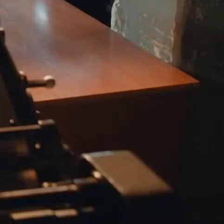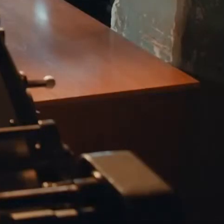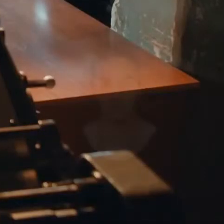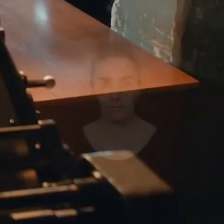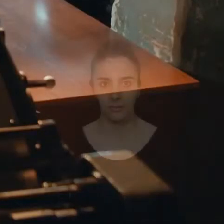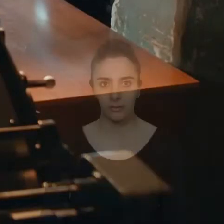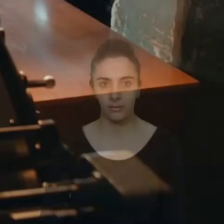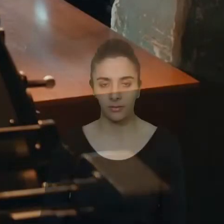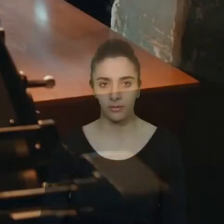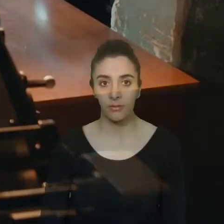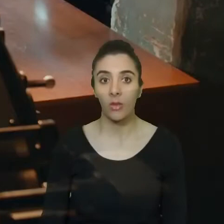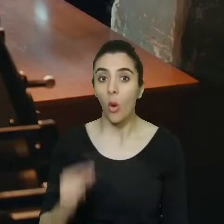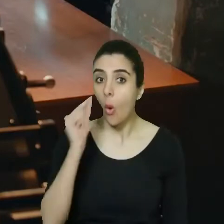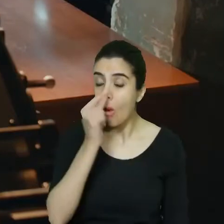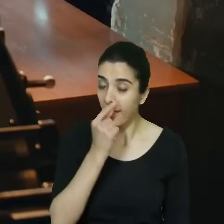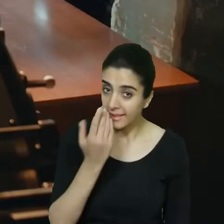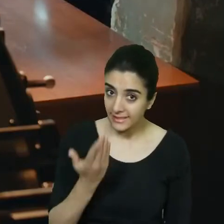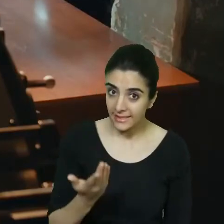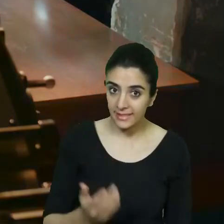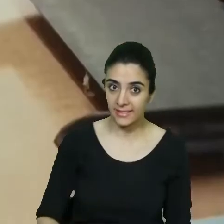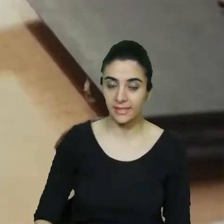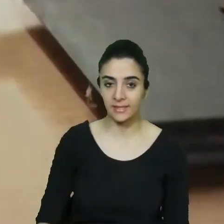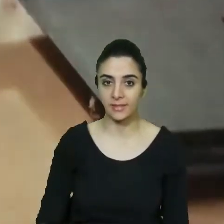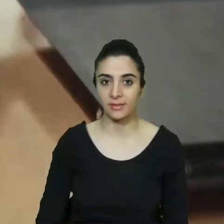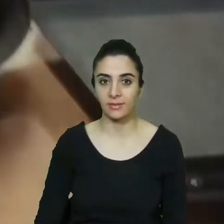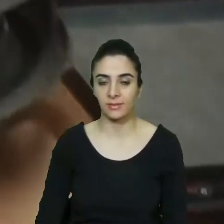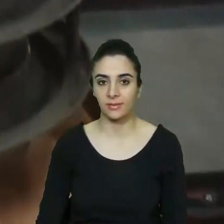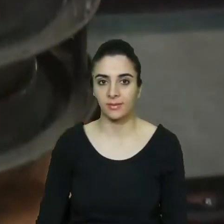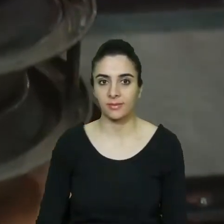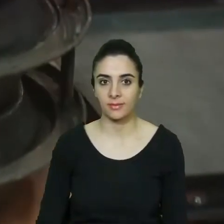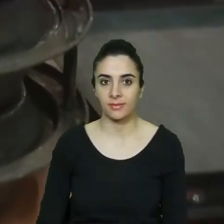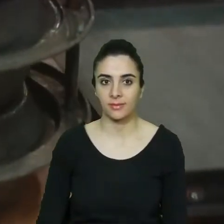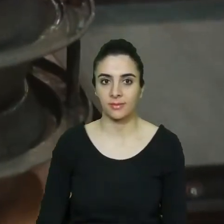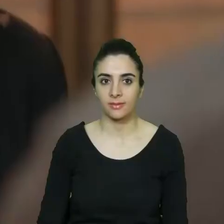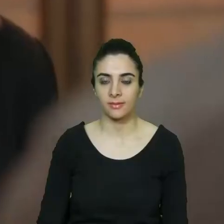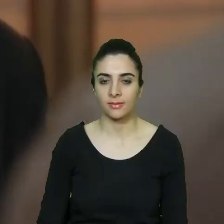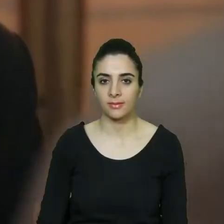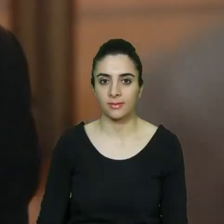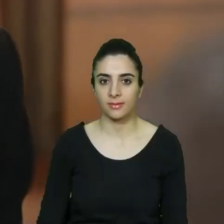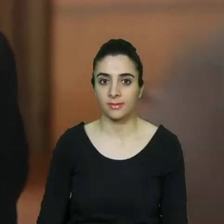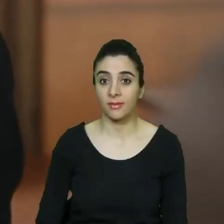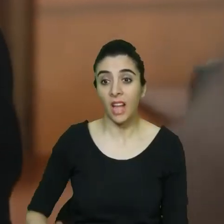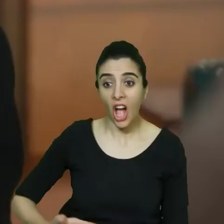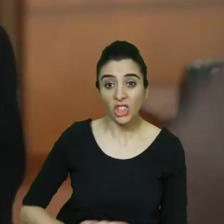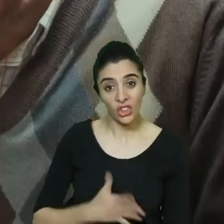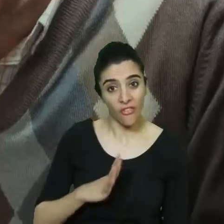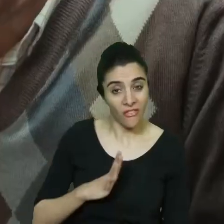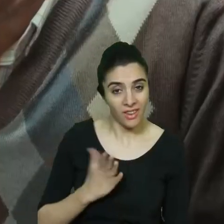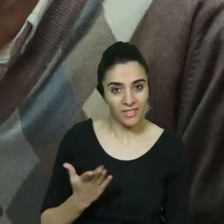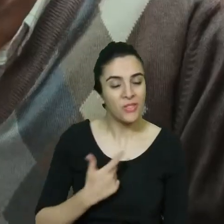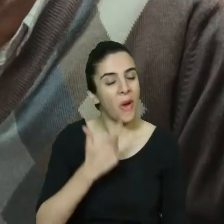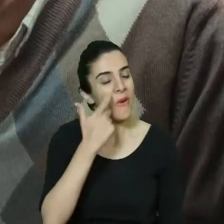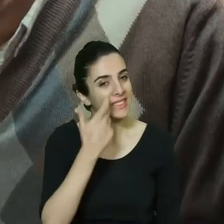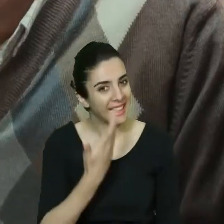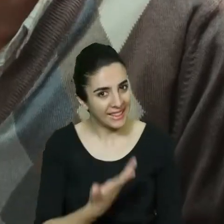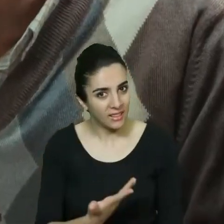çalışıyor. Kolay gelsin. Elif elindeki bakır sefer tasını masaya bıraktı. Acıkmışsındır. Hoş